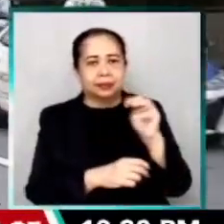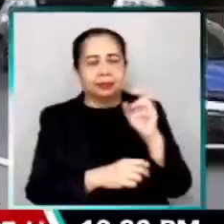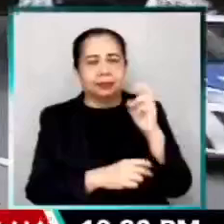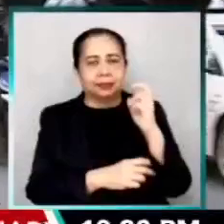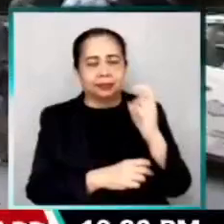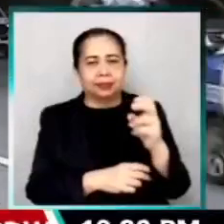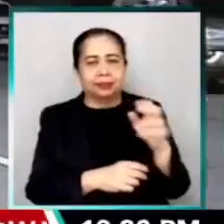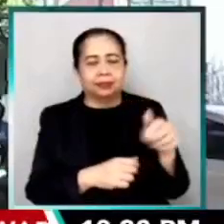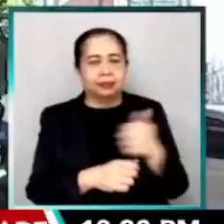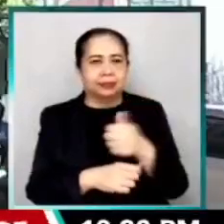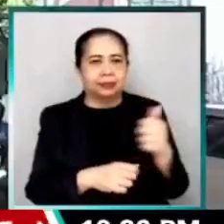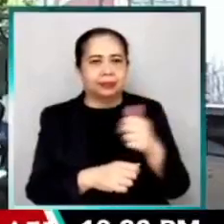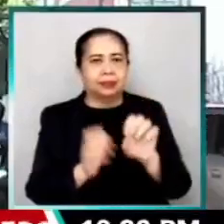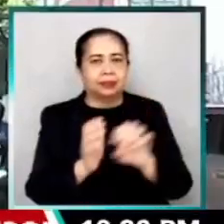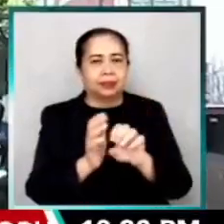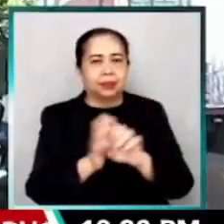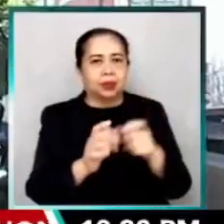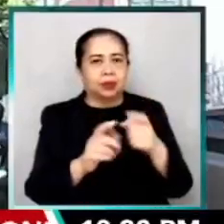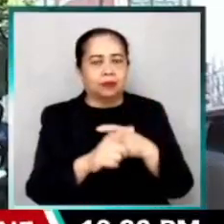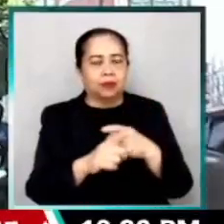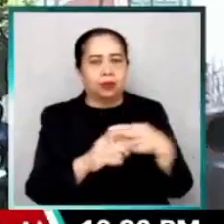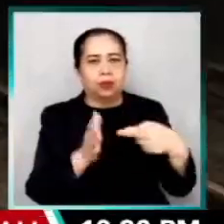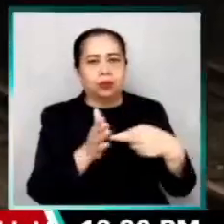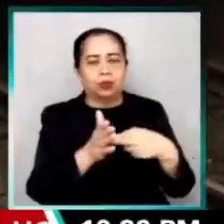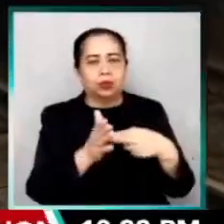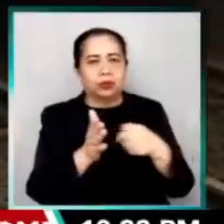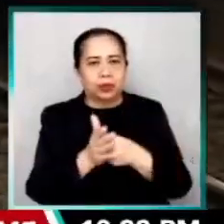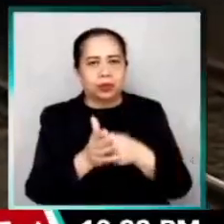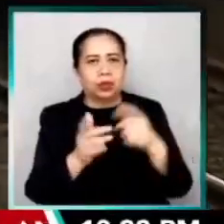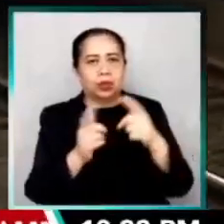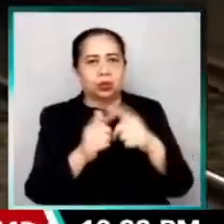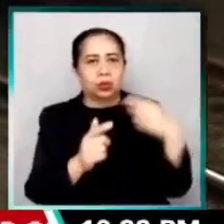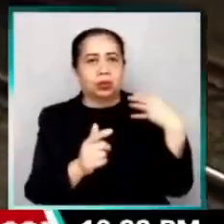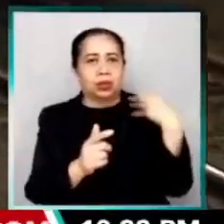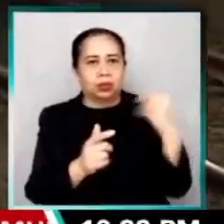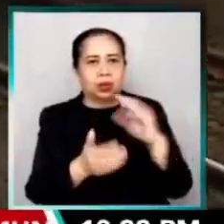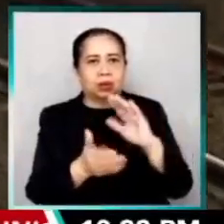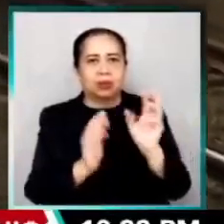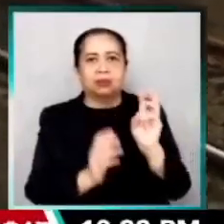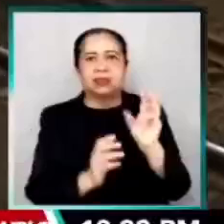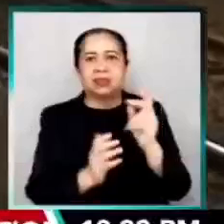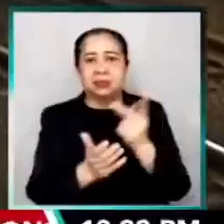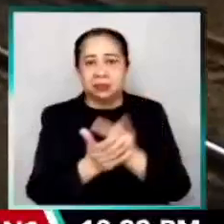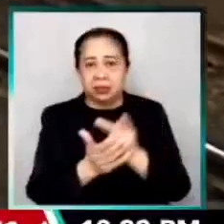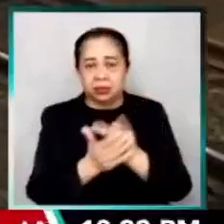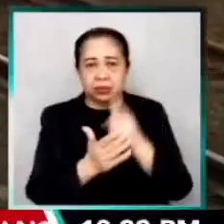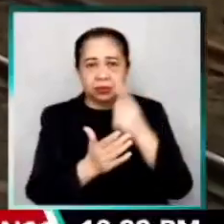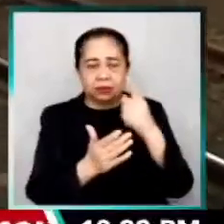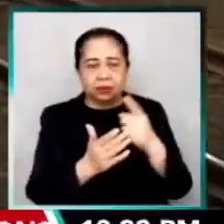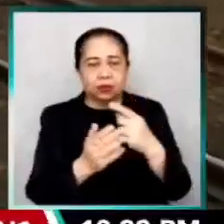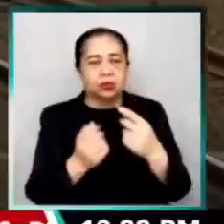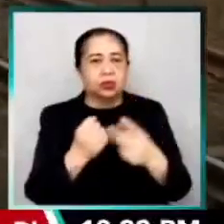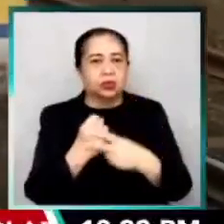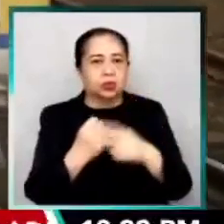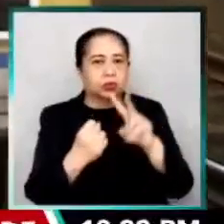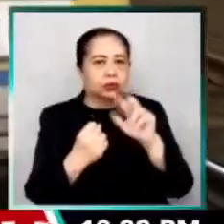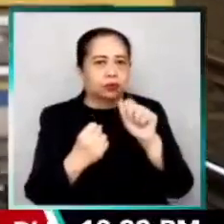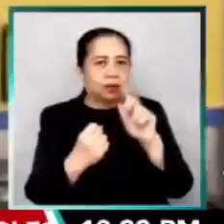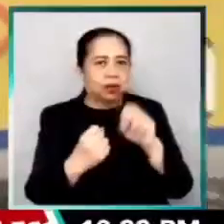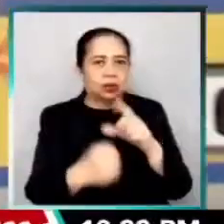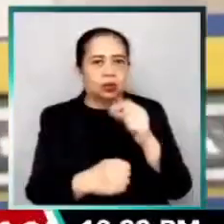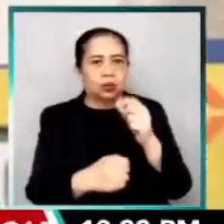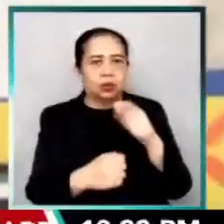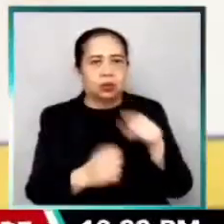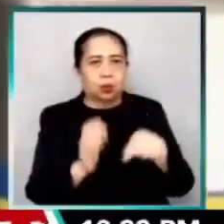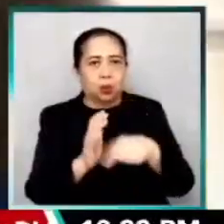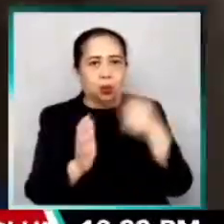pamasahe halimbawa mula Roosevelt hanggang Balintawak, magiging 16 pesos para sa stored value at 20 pesos sa single journey